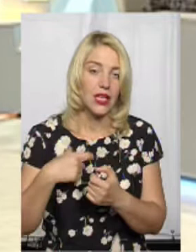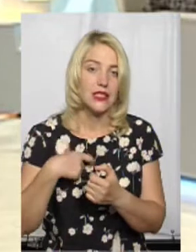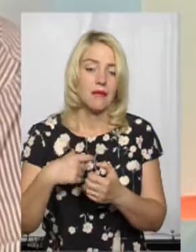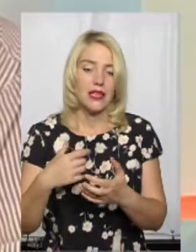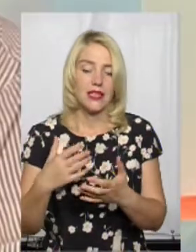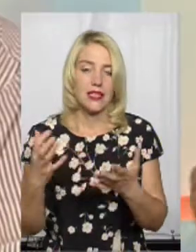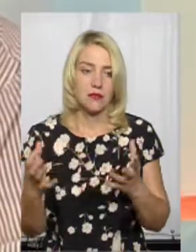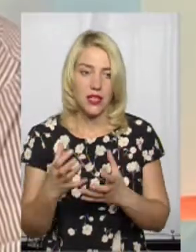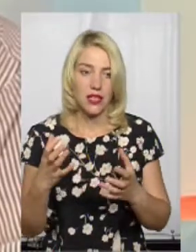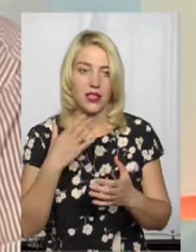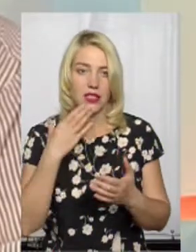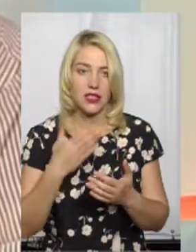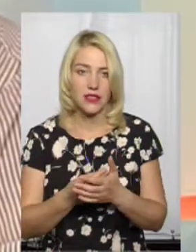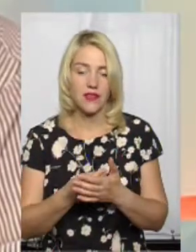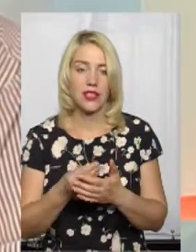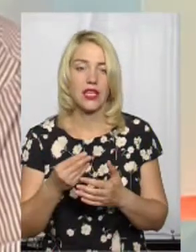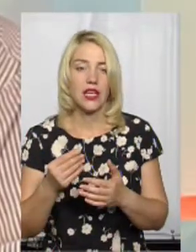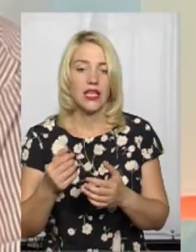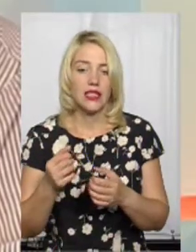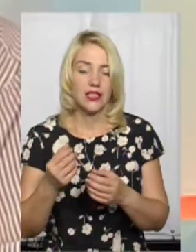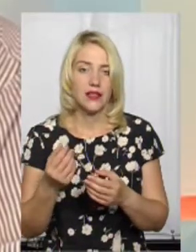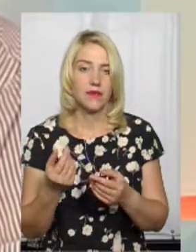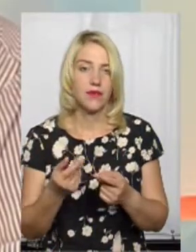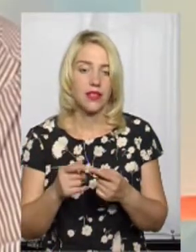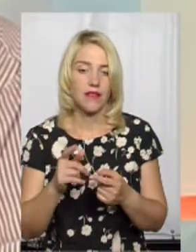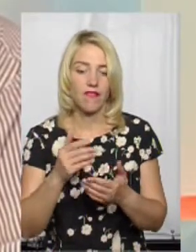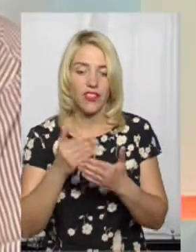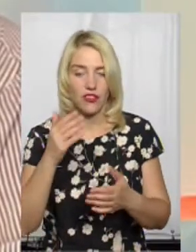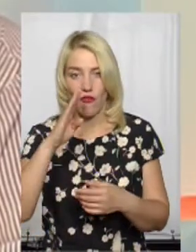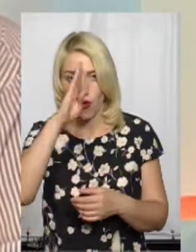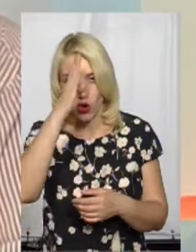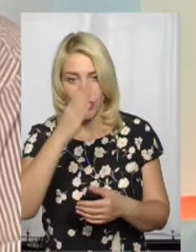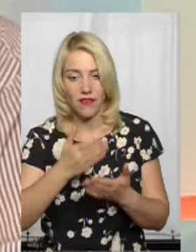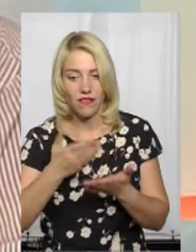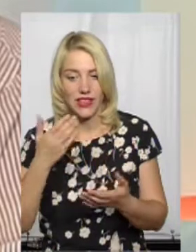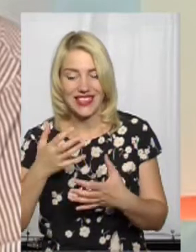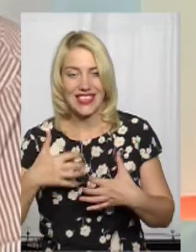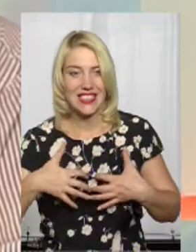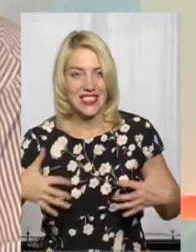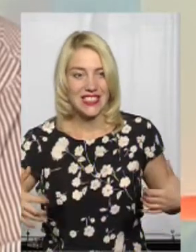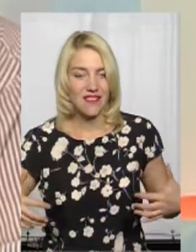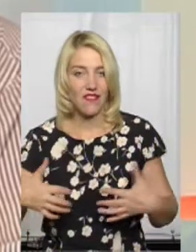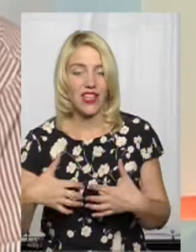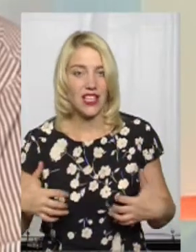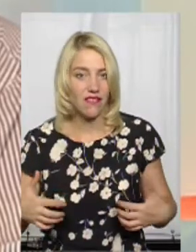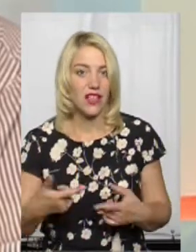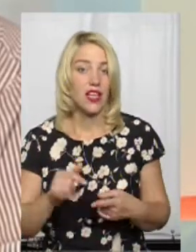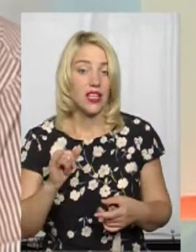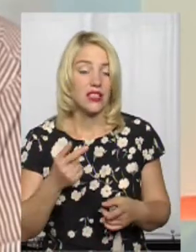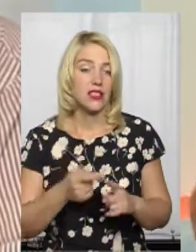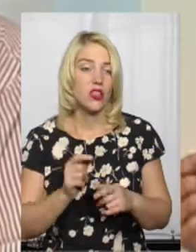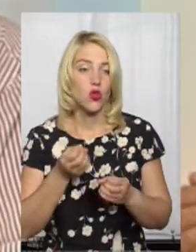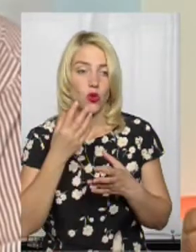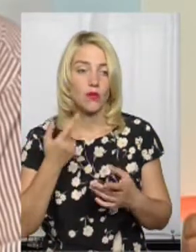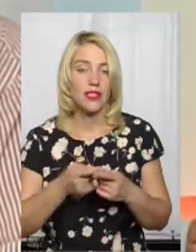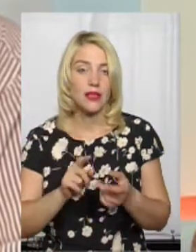себе, свій скарб від ворогів і від звірів і так далі. Тобто це дуже добре. Та навіть